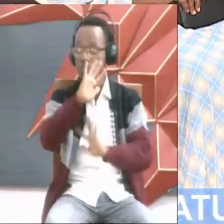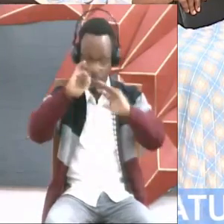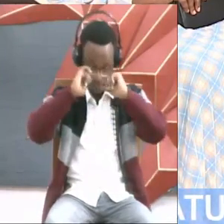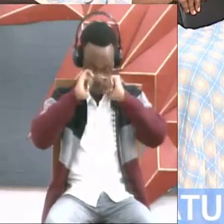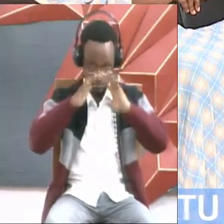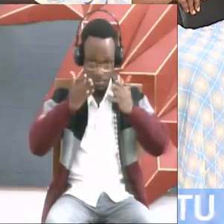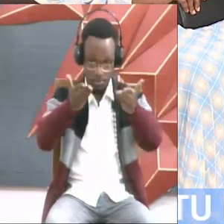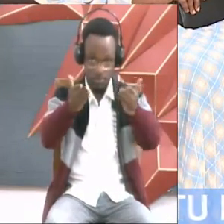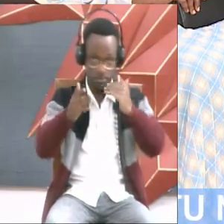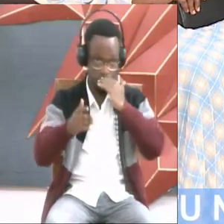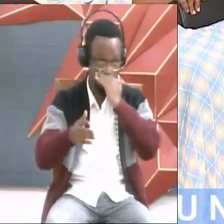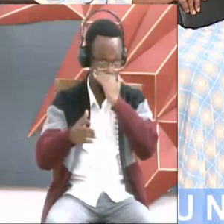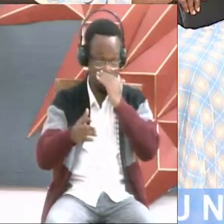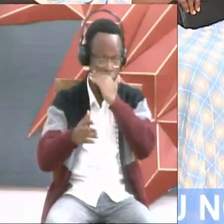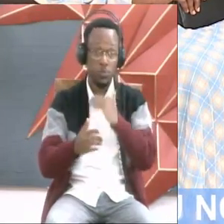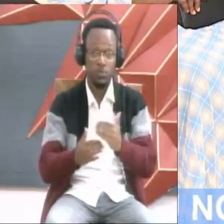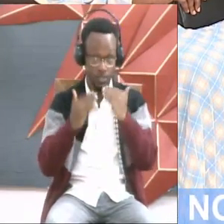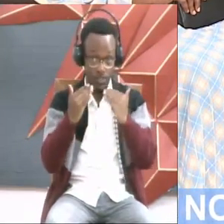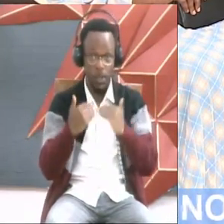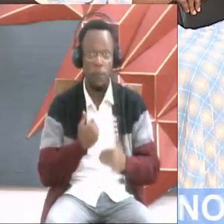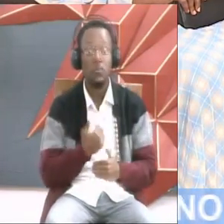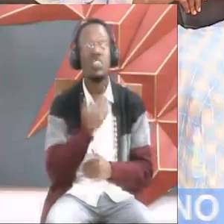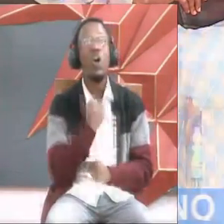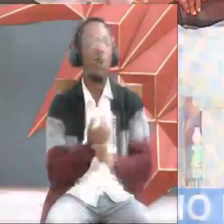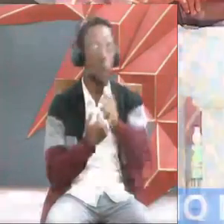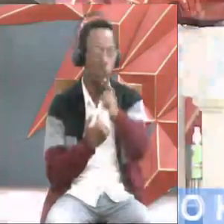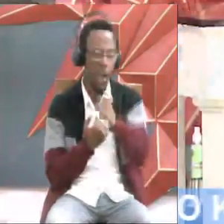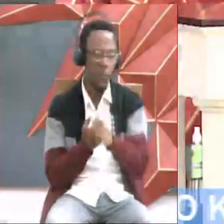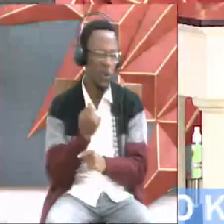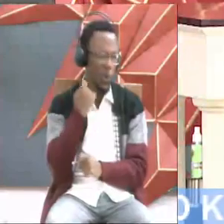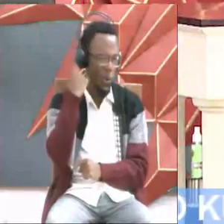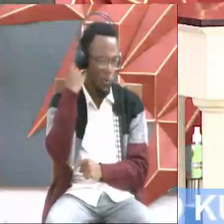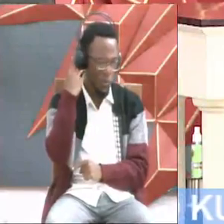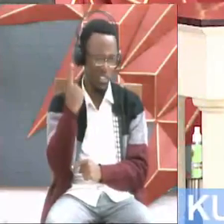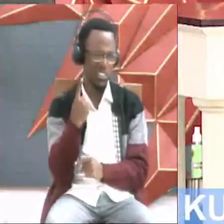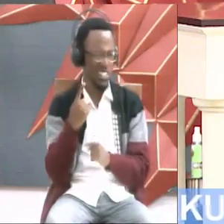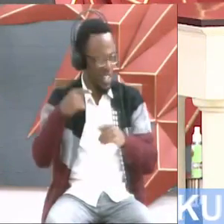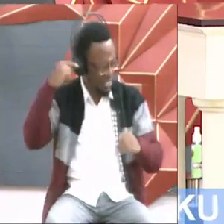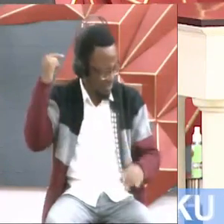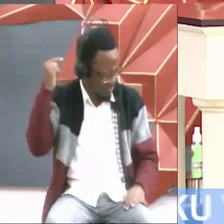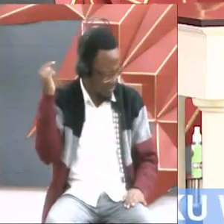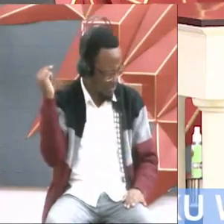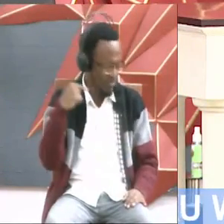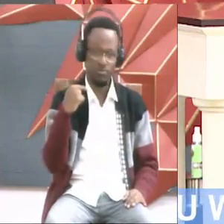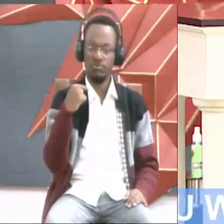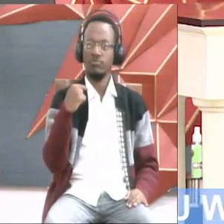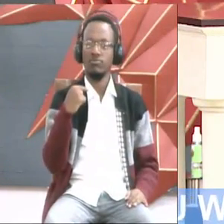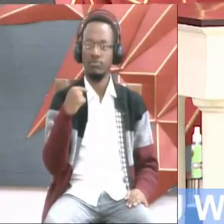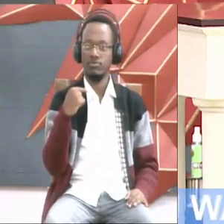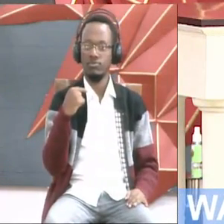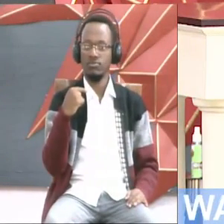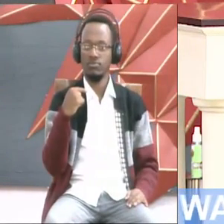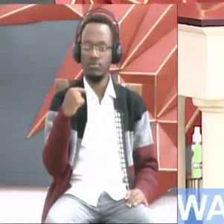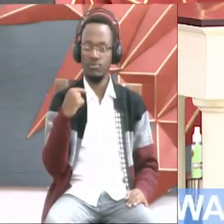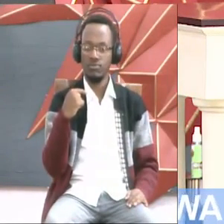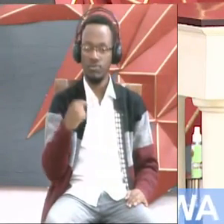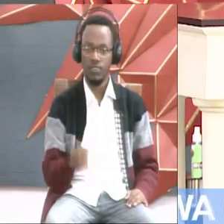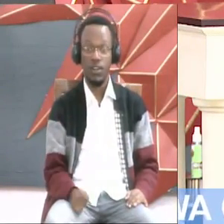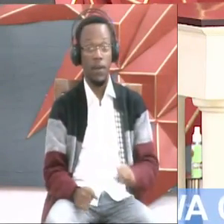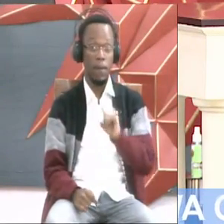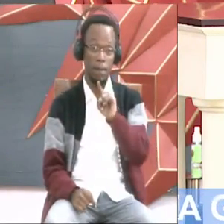umugisha. Ndashaka ko mubyumva neza nongere gusubira. Correctement. Iyo